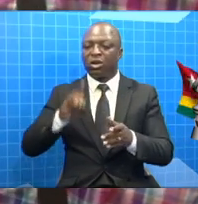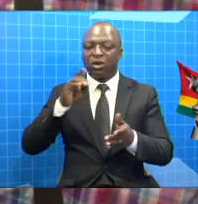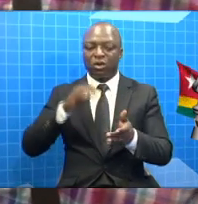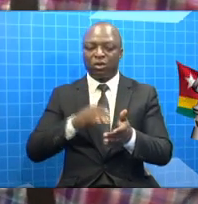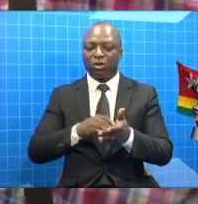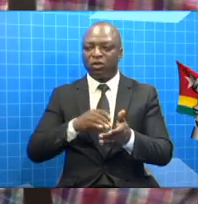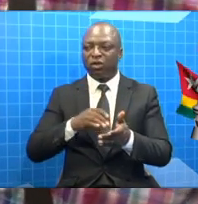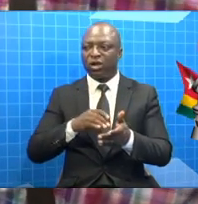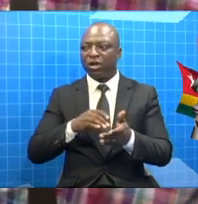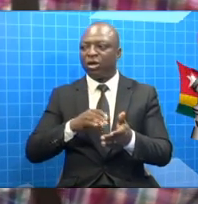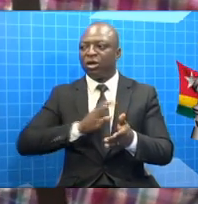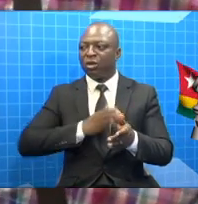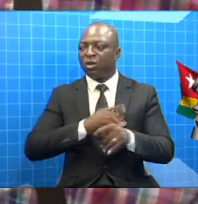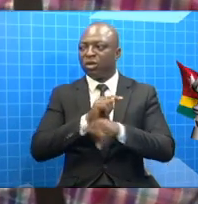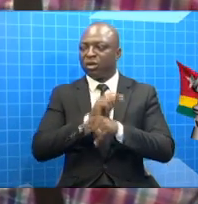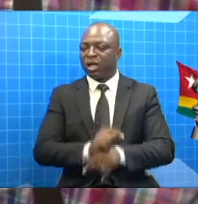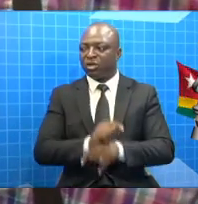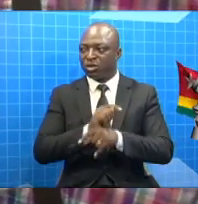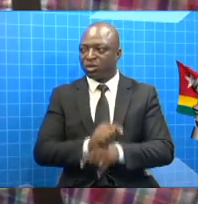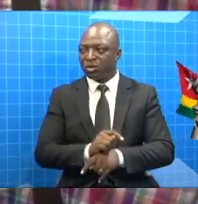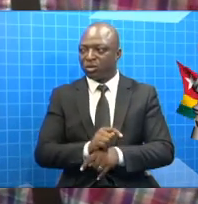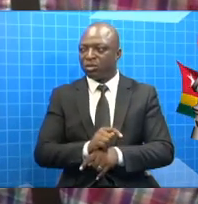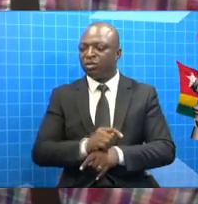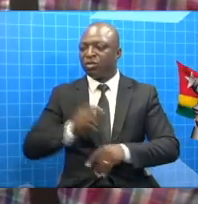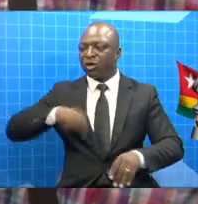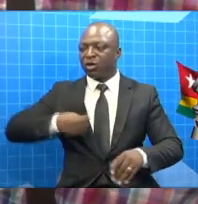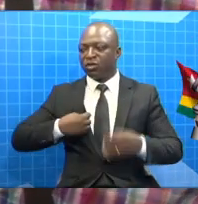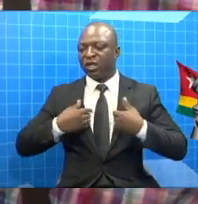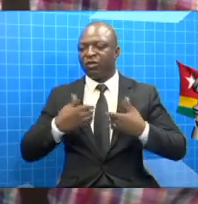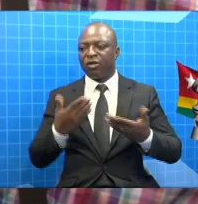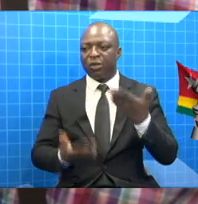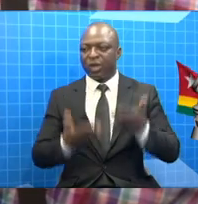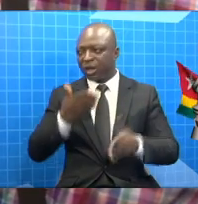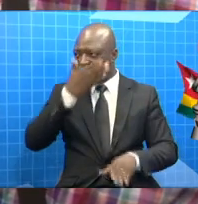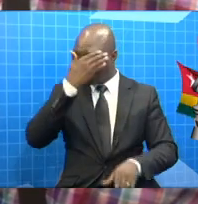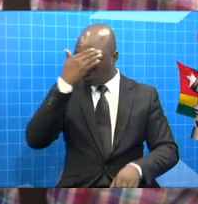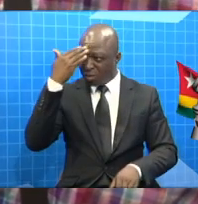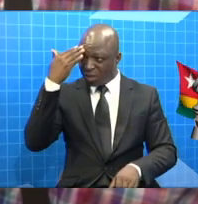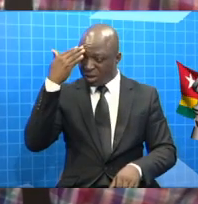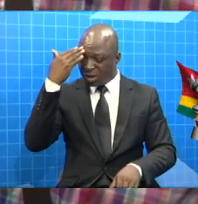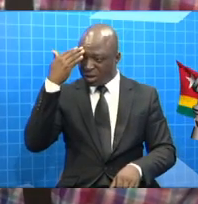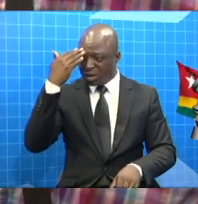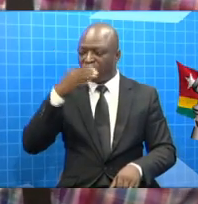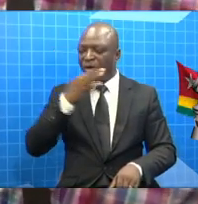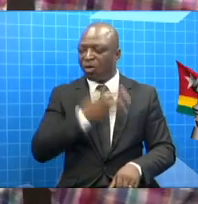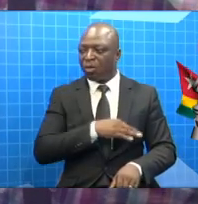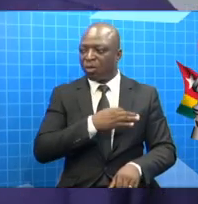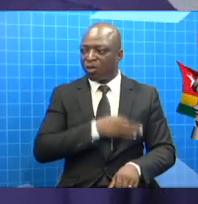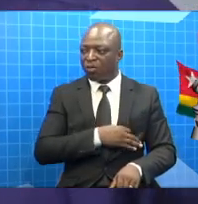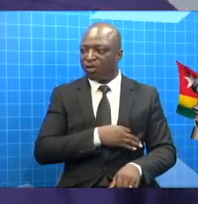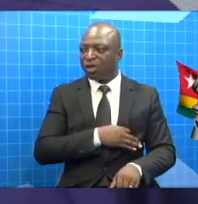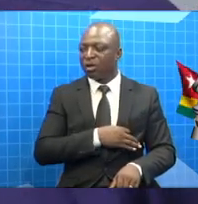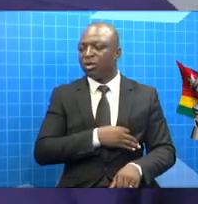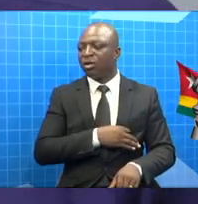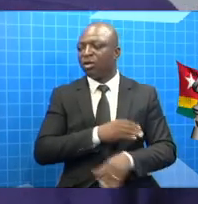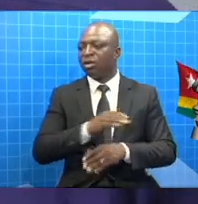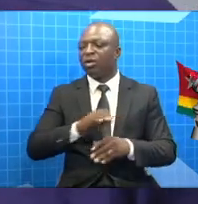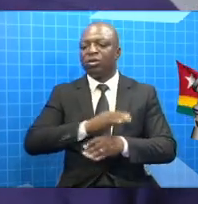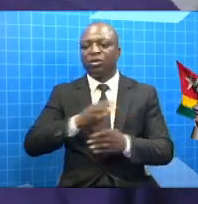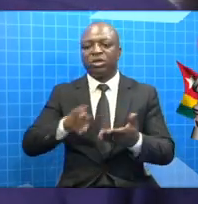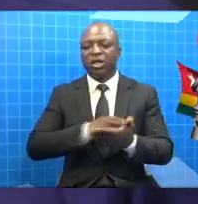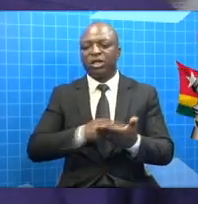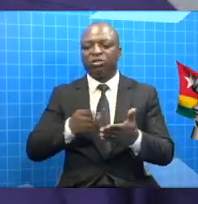redécouvrir nos traditions que nous avons peut-être oubliées au profit du hip-hop. Toutes les danses m'ont